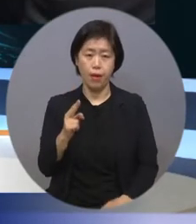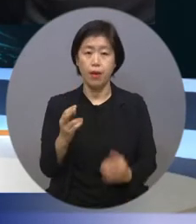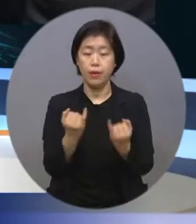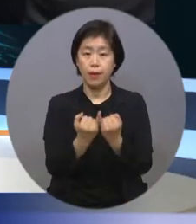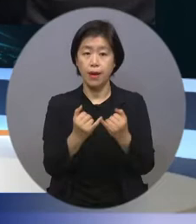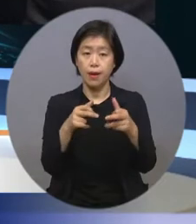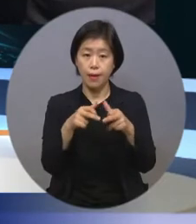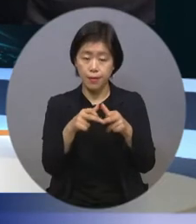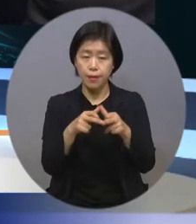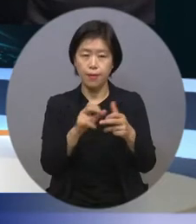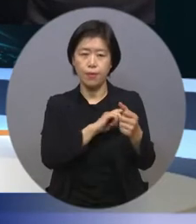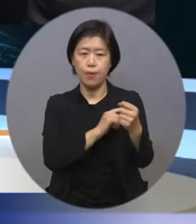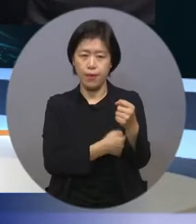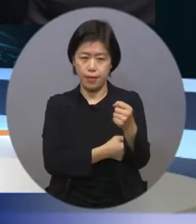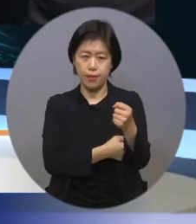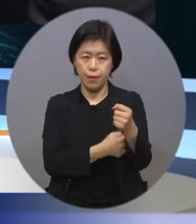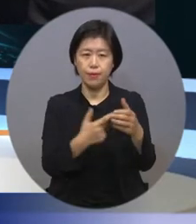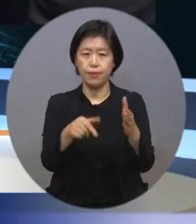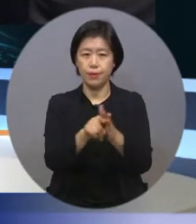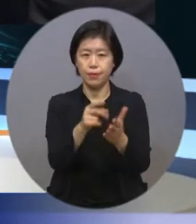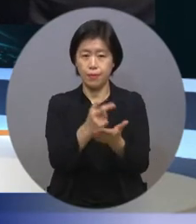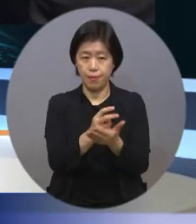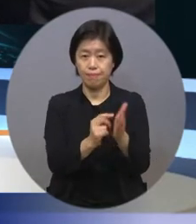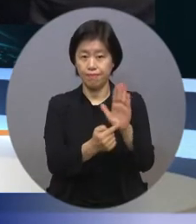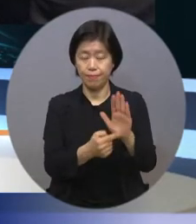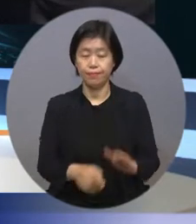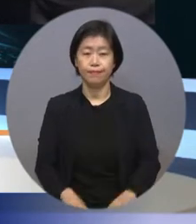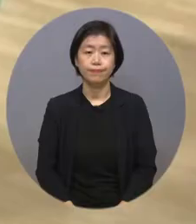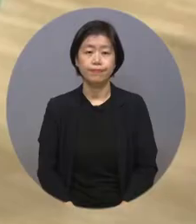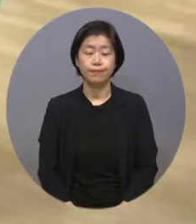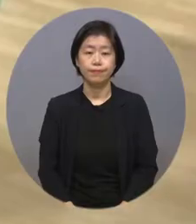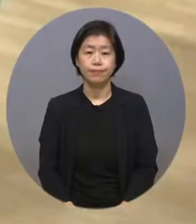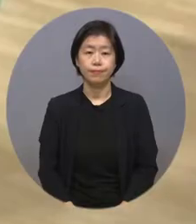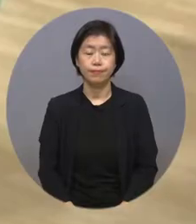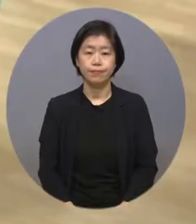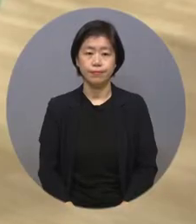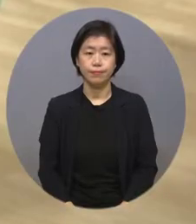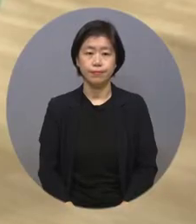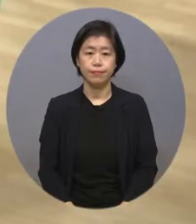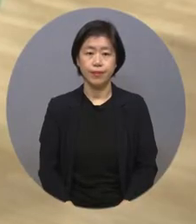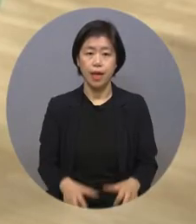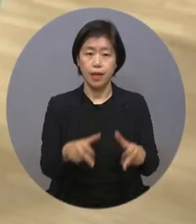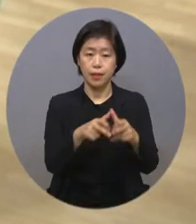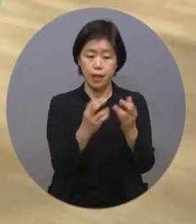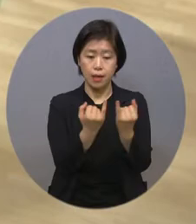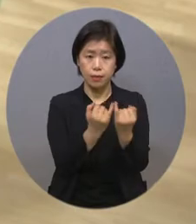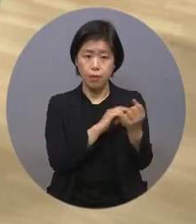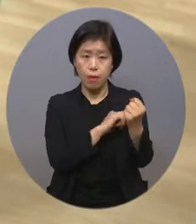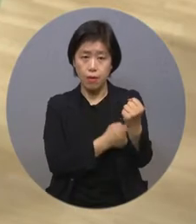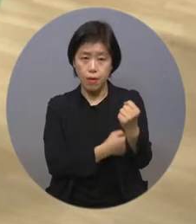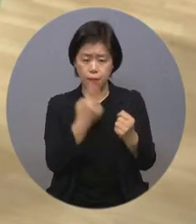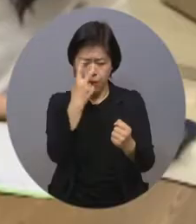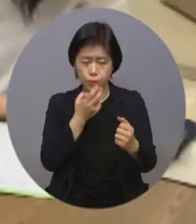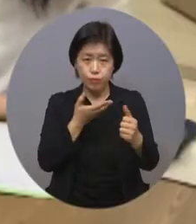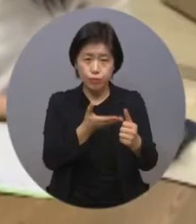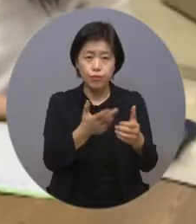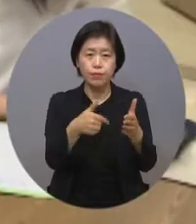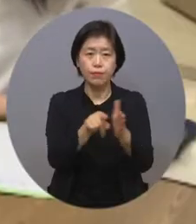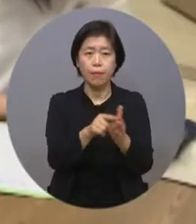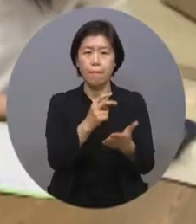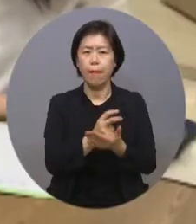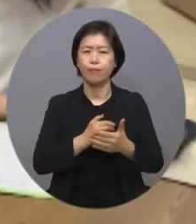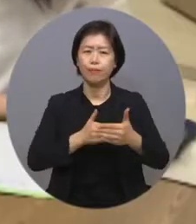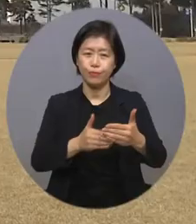법안이 발의됐습니다. 보도에 박성용 기자입니다. 장애 여성의 권리를 보장하기 위한 법안이